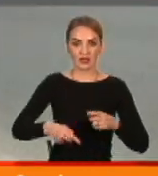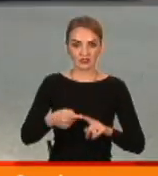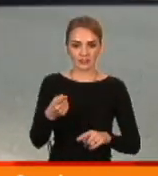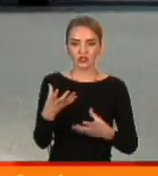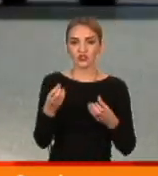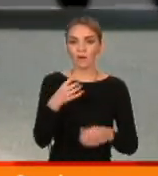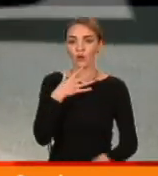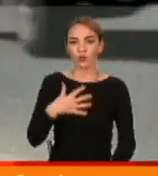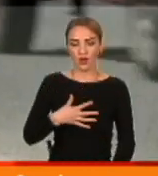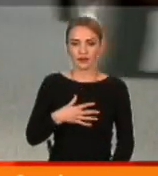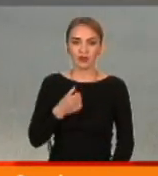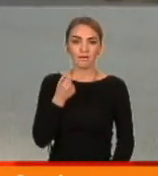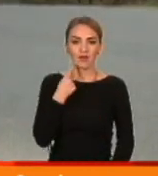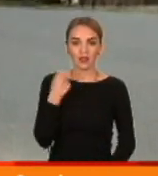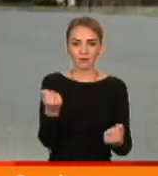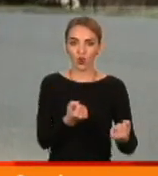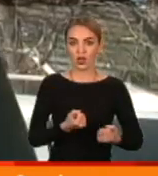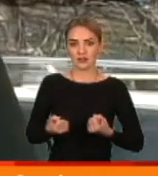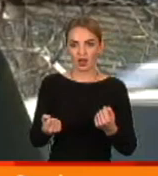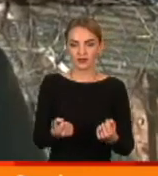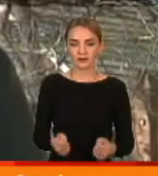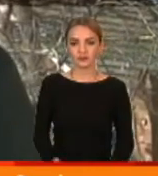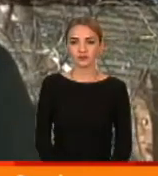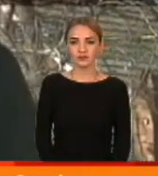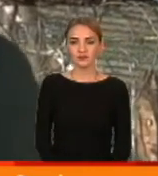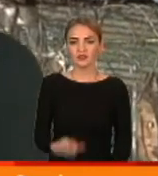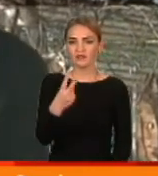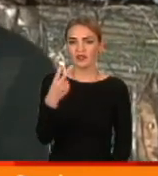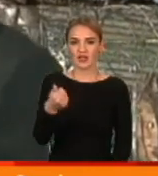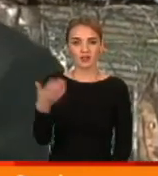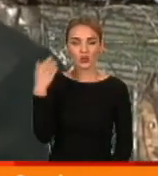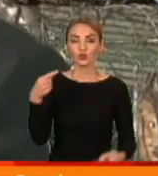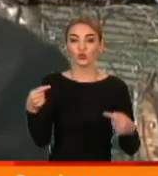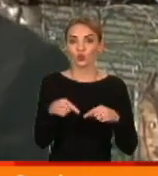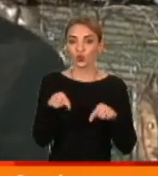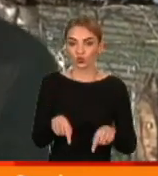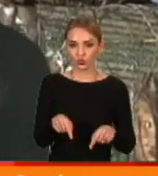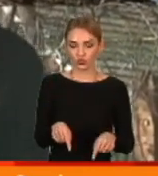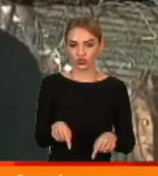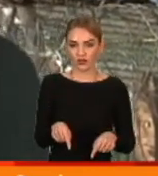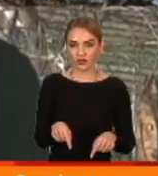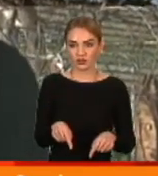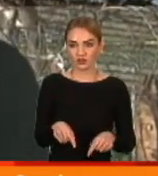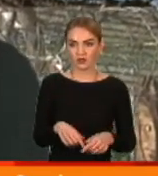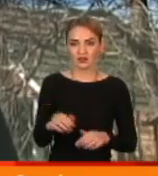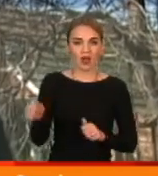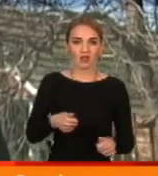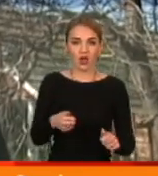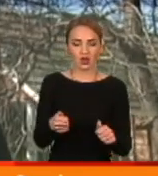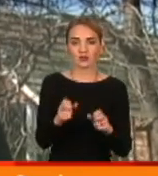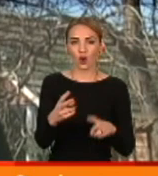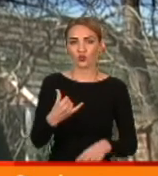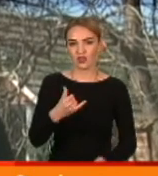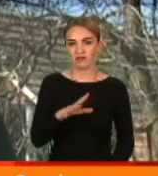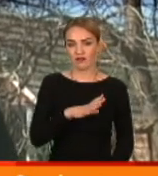А ще полюбляє п'яним погасати чимдущ. Дві тижні назад. Він точно тут же. Вони за ним ганялись, як у